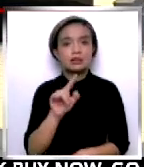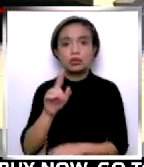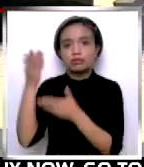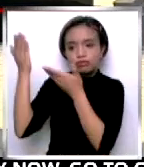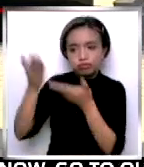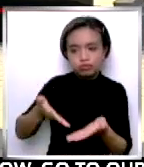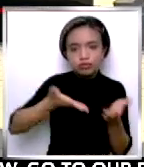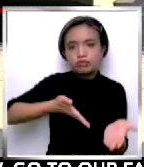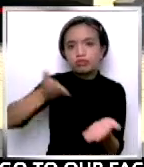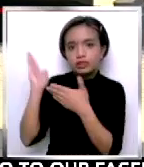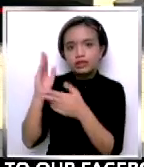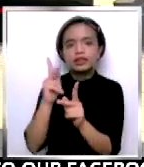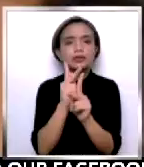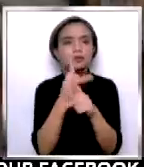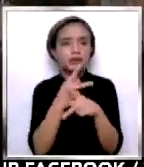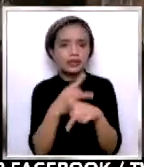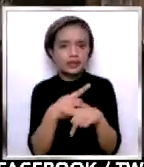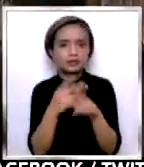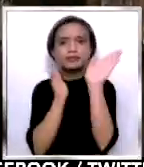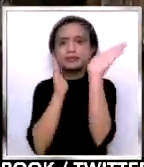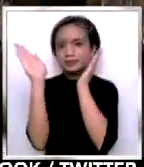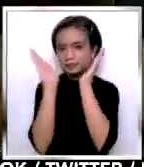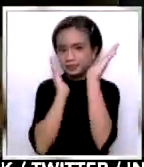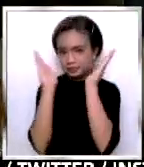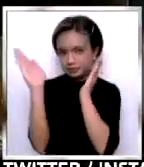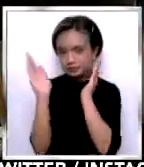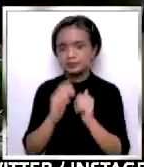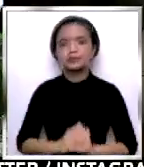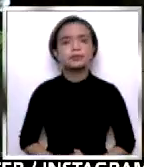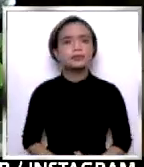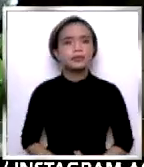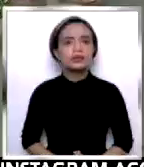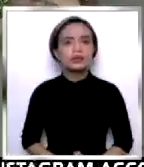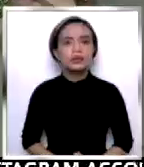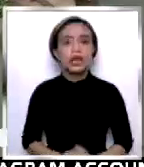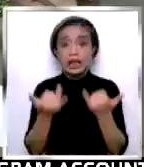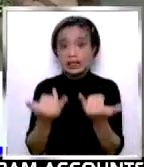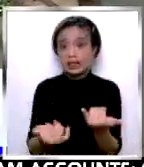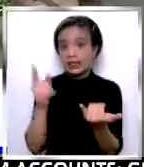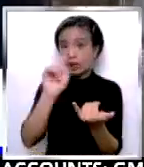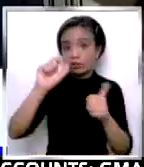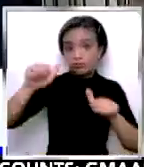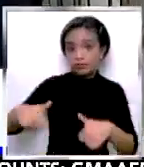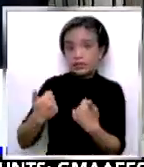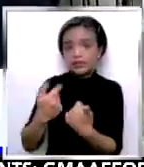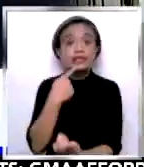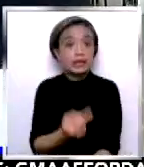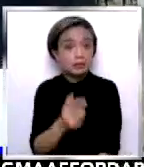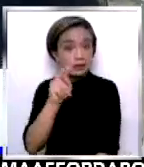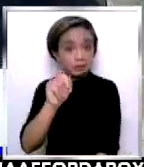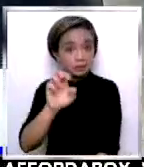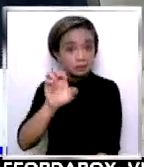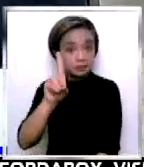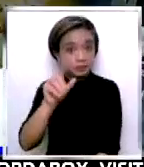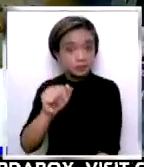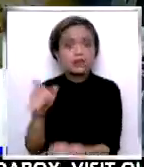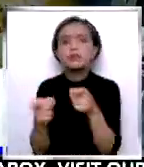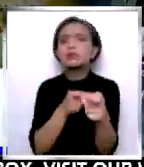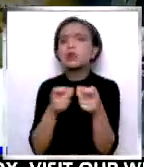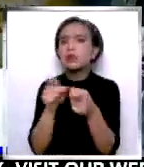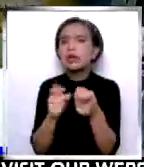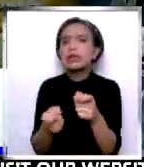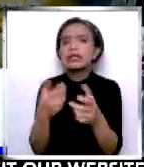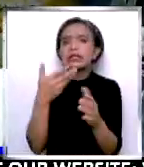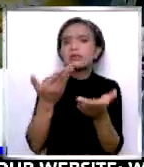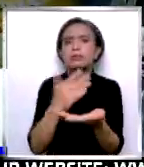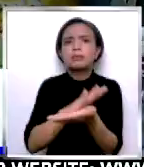mga produkto at serbisyo. Ang hamon ngayon, ayon na rin mismo sa NEDA, ay ang makontrol ang inflation o bilis